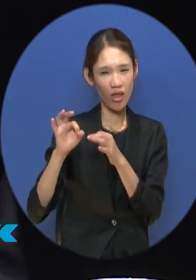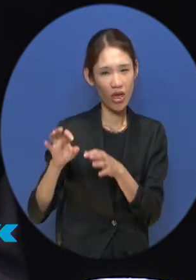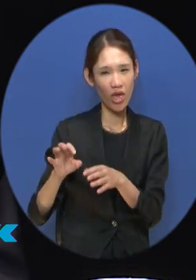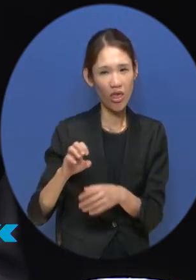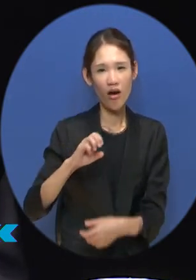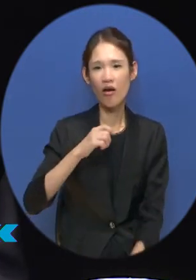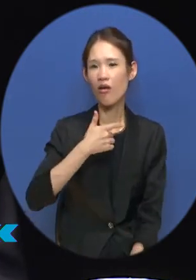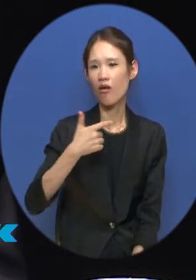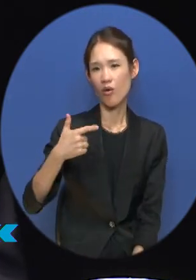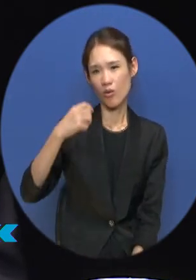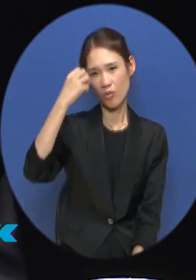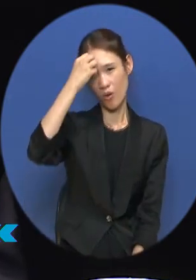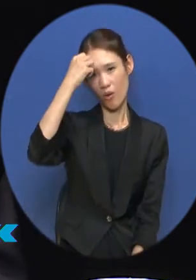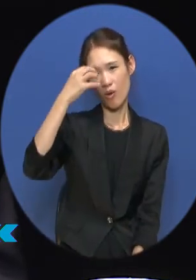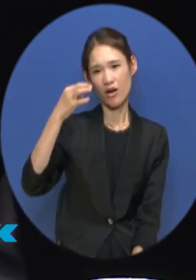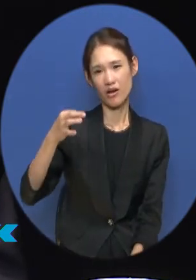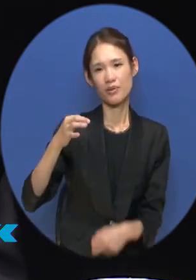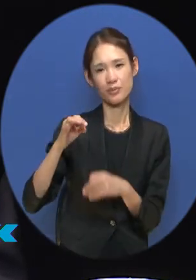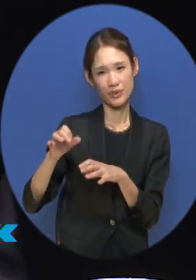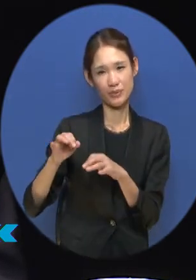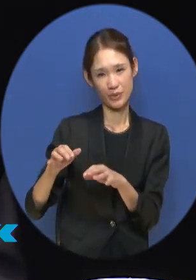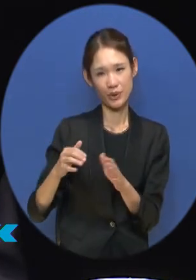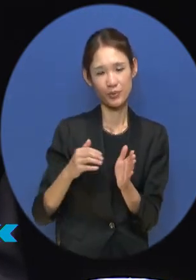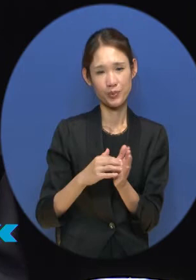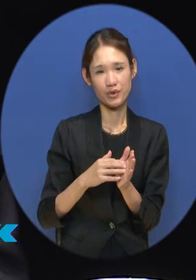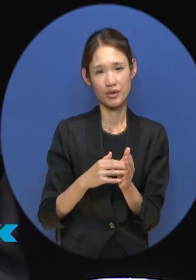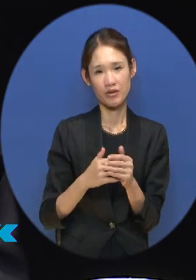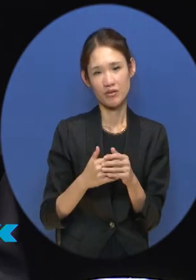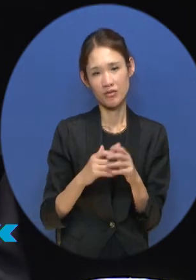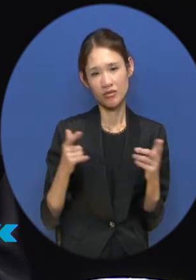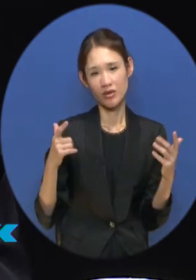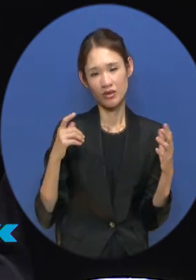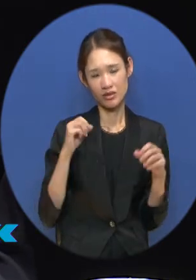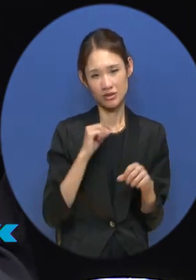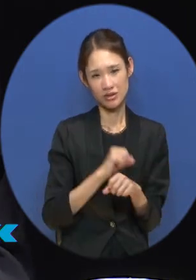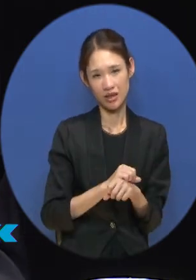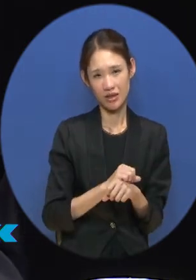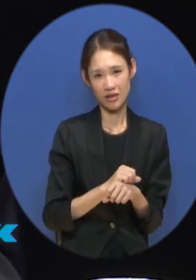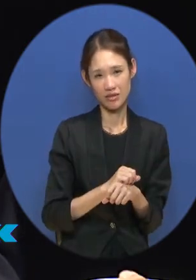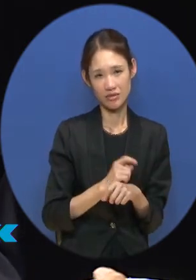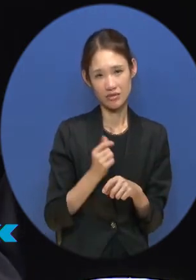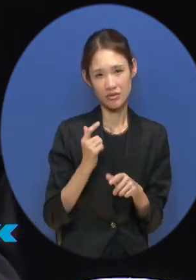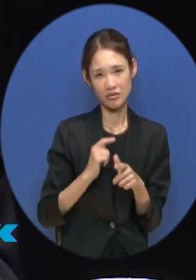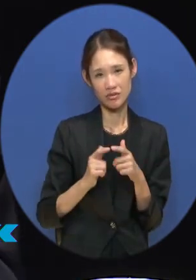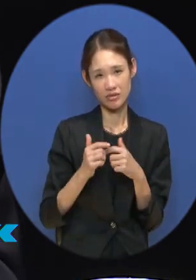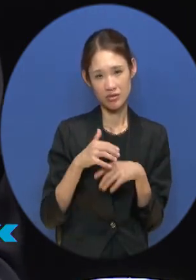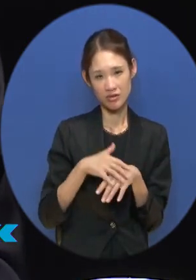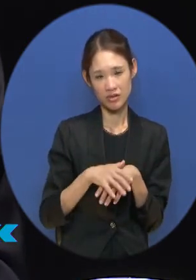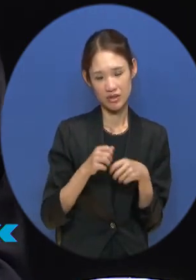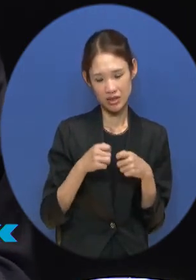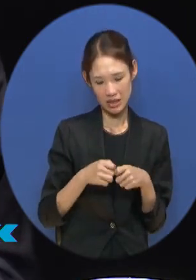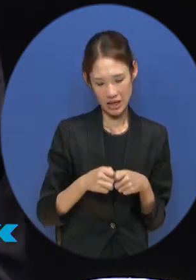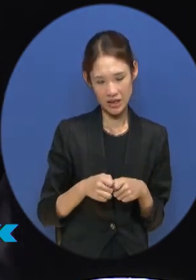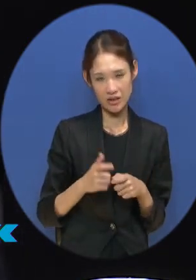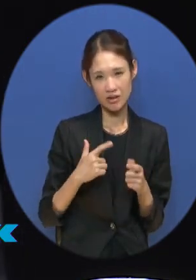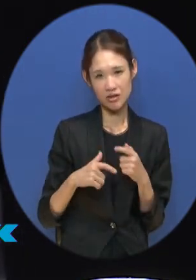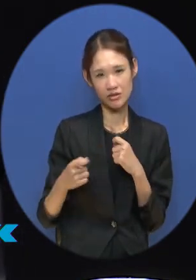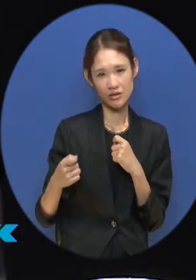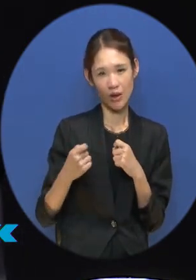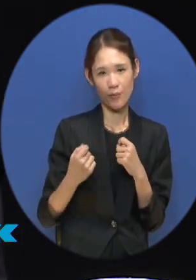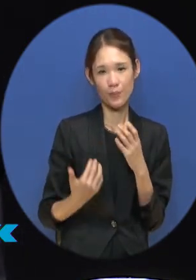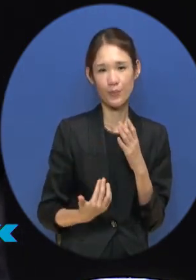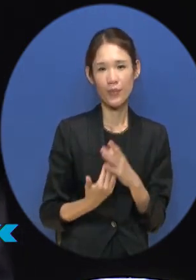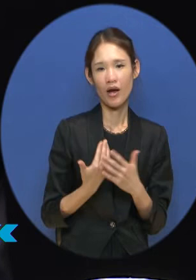때문에 이제 이런 부분들을 이제 잘 하고는 있지만 좀 더 좀 체계적으로 좀 접근을 할 필요가